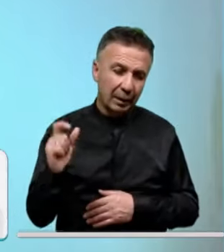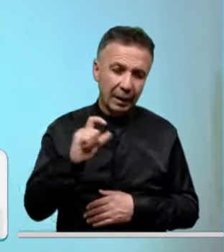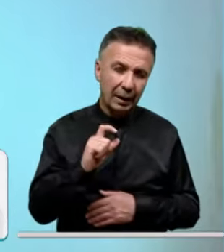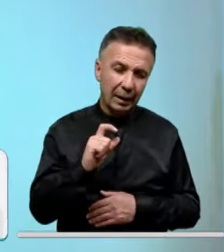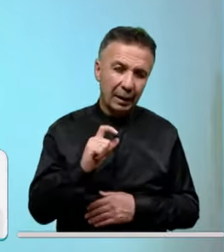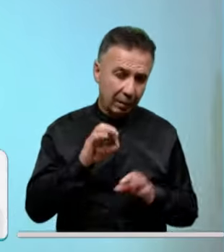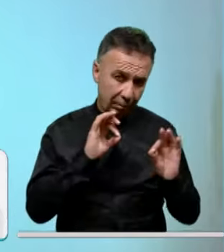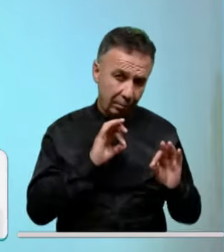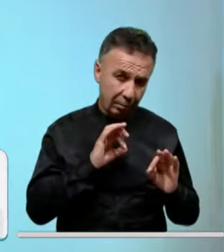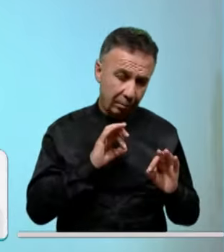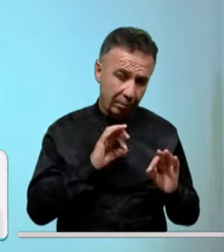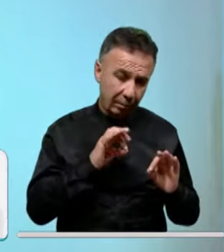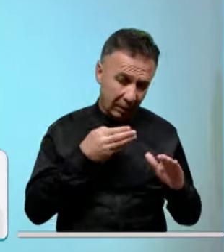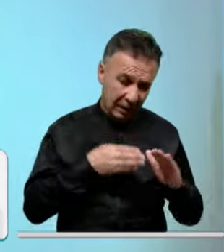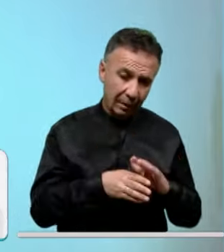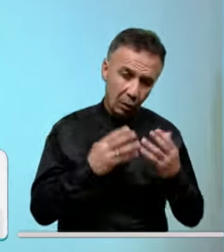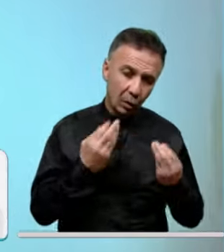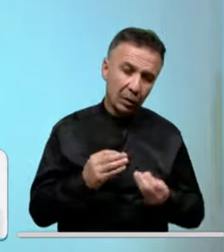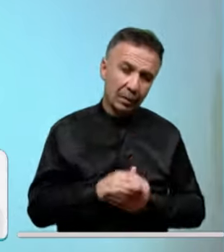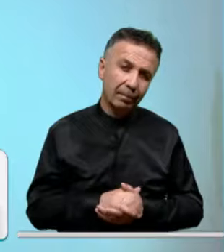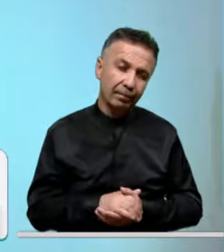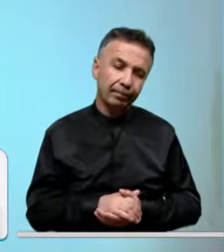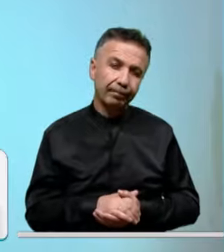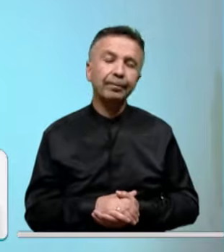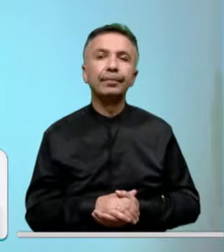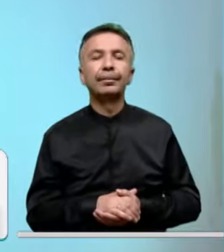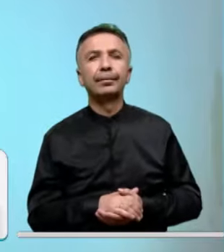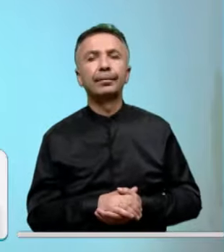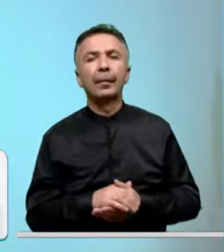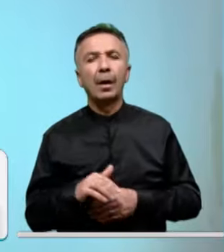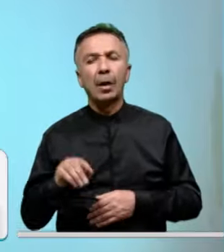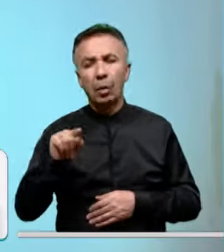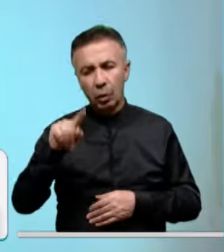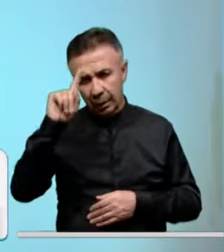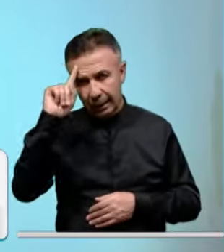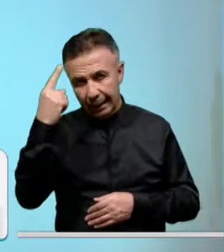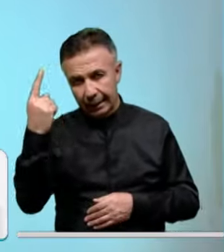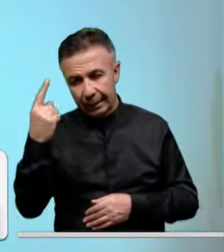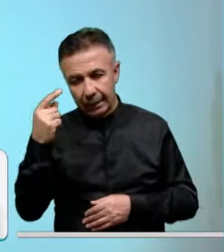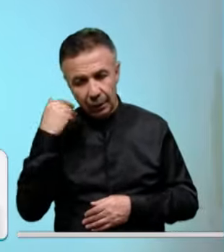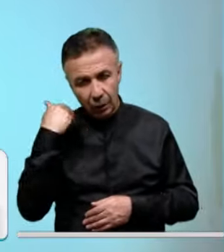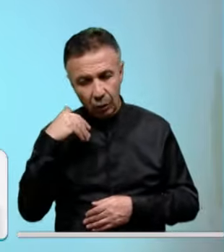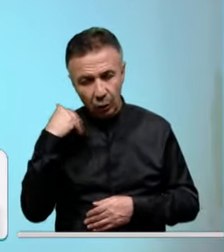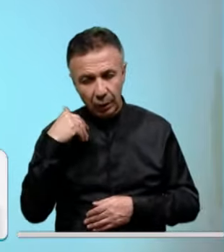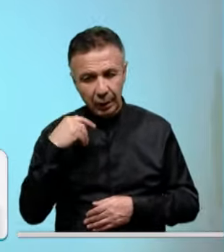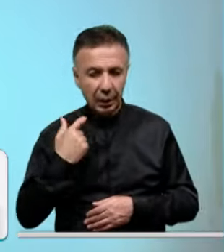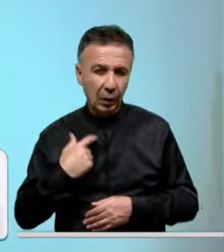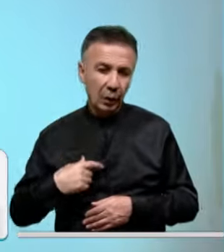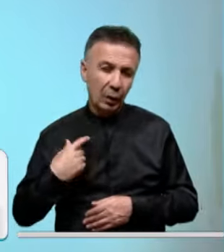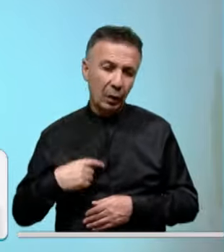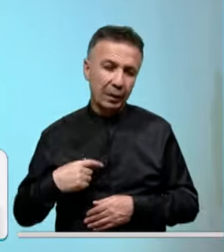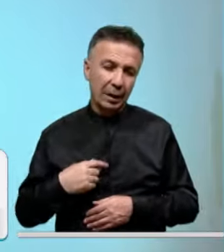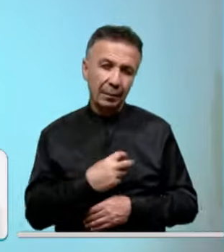olsa ve özellikle şunu da belirtelim değerli izleyicilerimize, bu sadece koyunlara özel